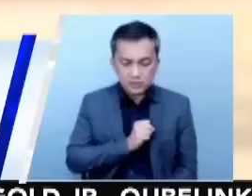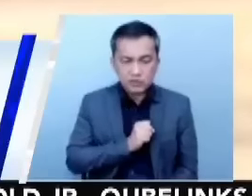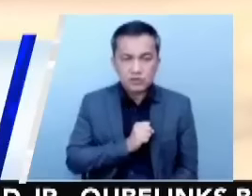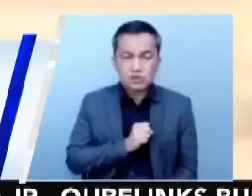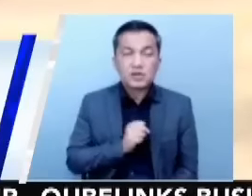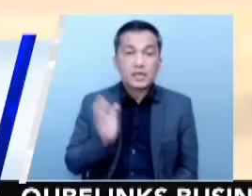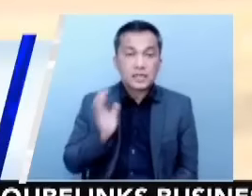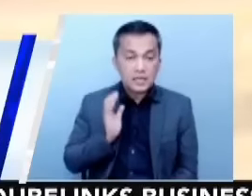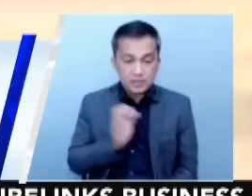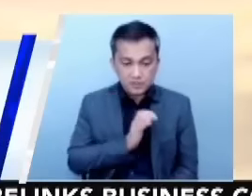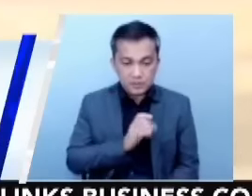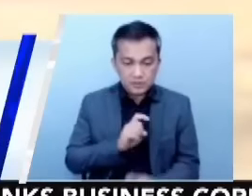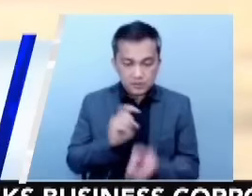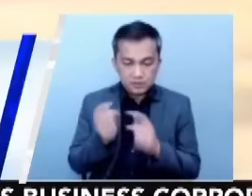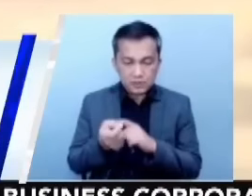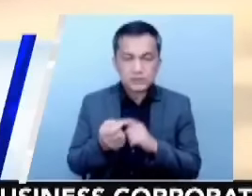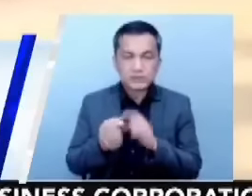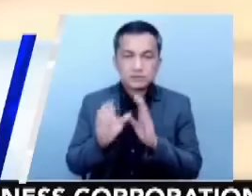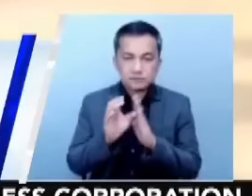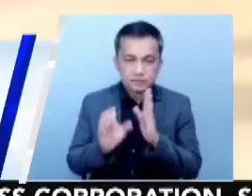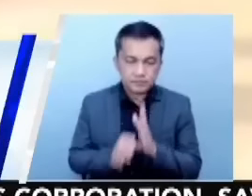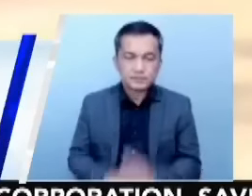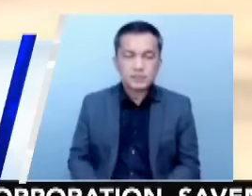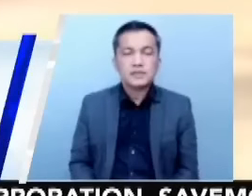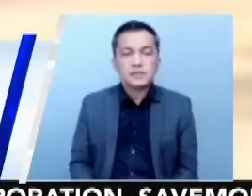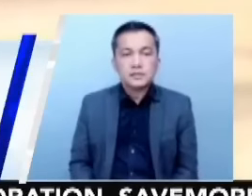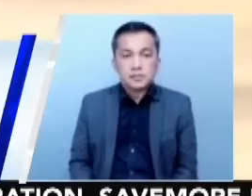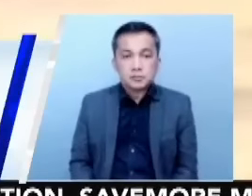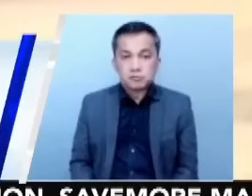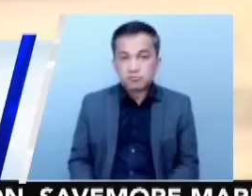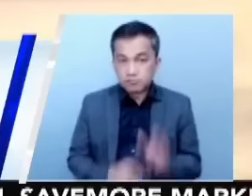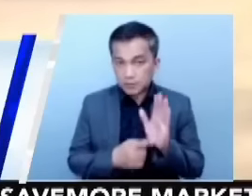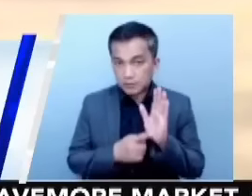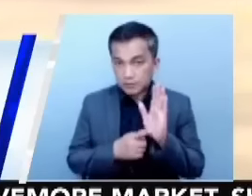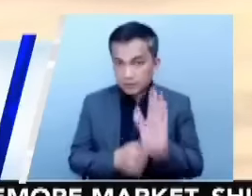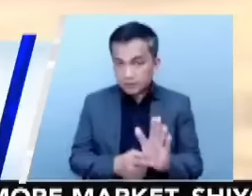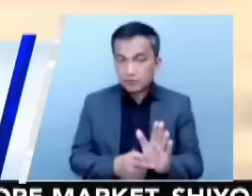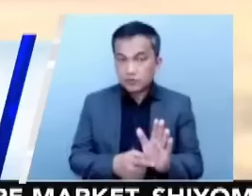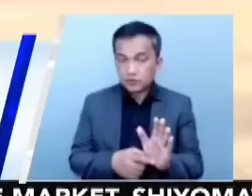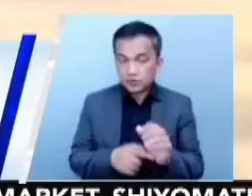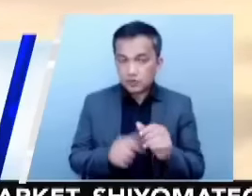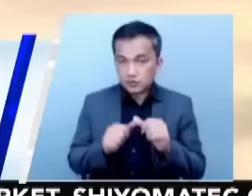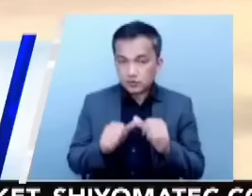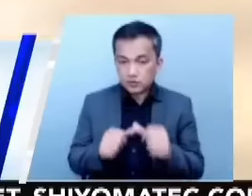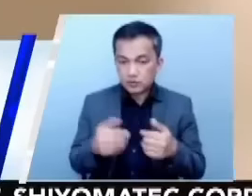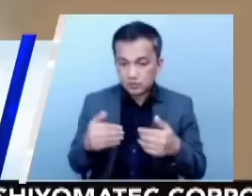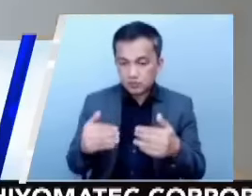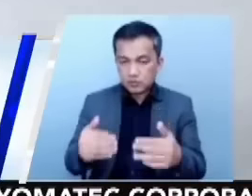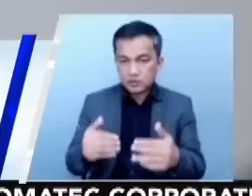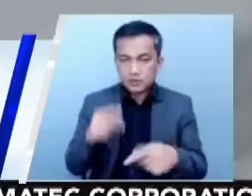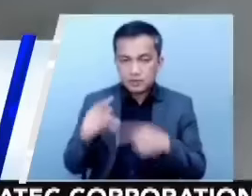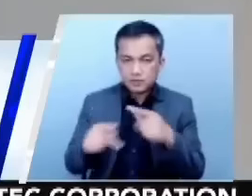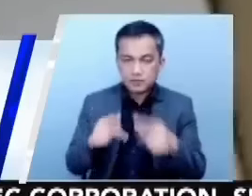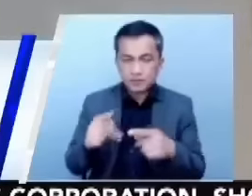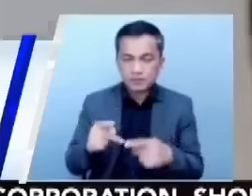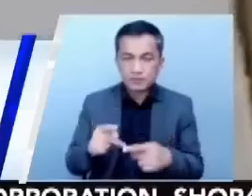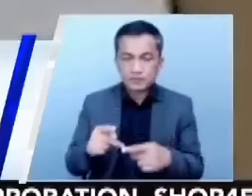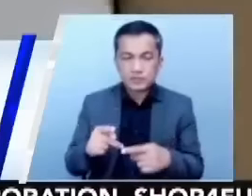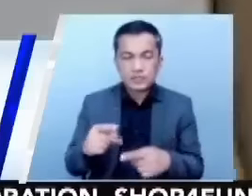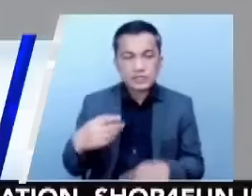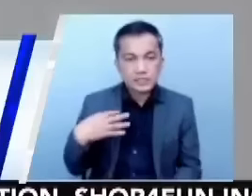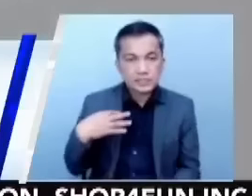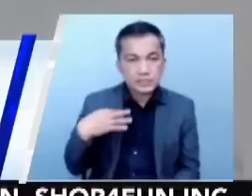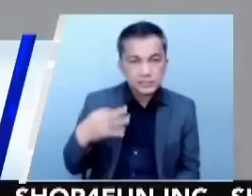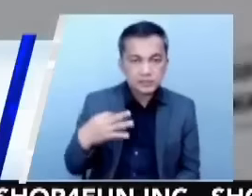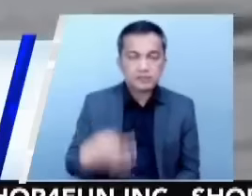amyendahan ang saligang batas. Pagpapakita ito na patuloy pa rin na umuusad ang People's Initiative. May kopya rin